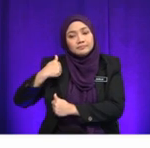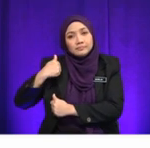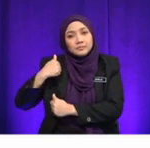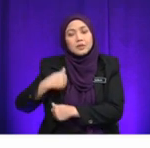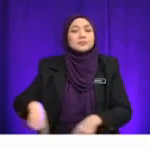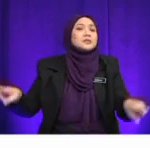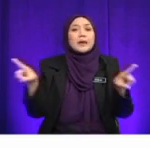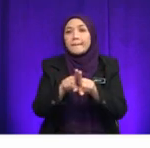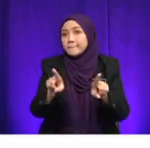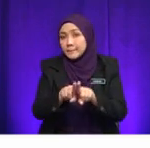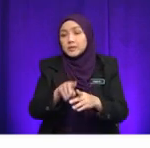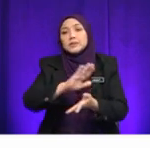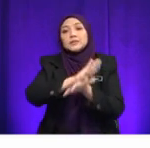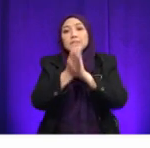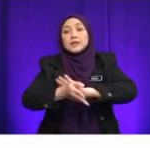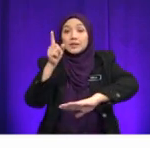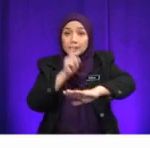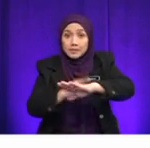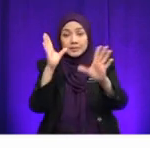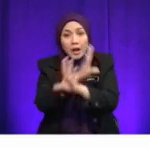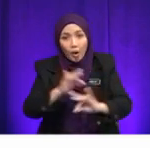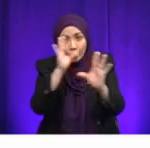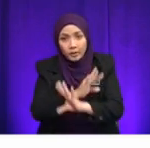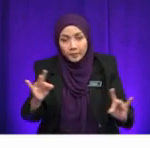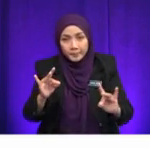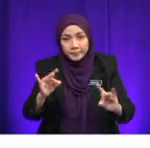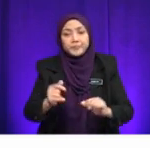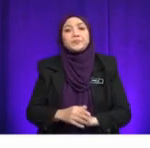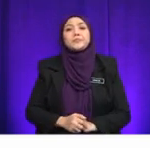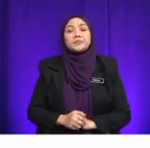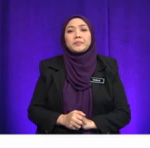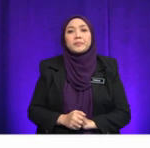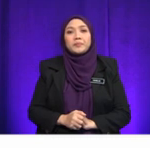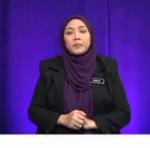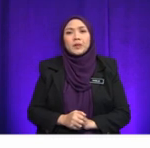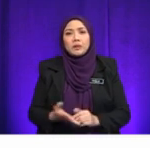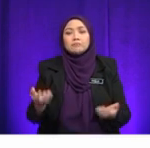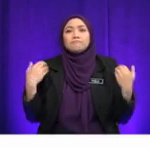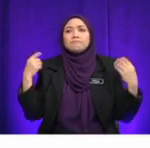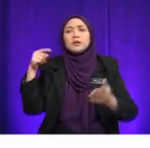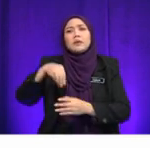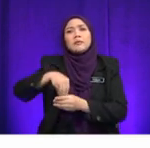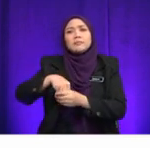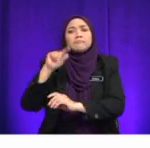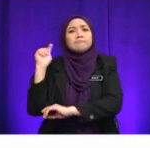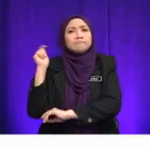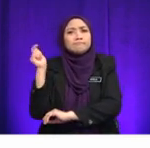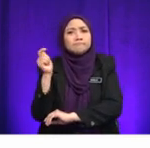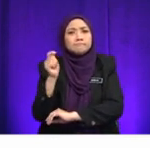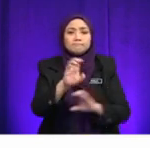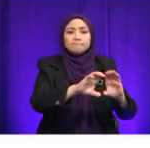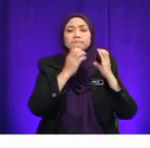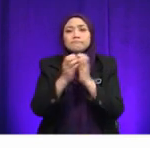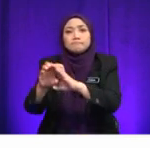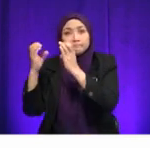Serawak itu British borneous tidak kemudian pun takbiran berikut